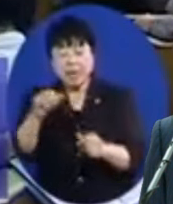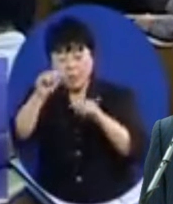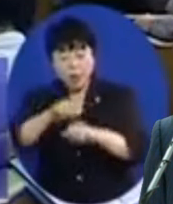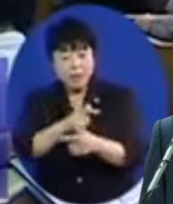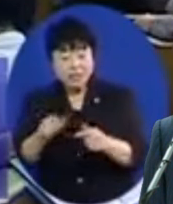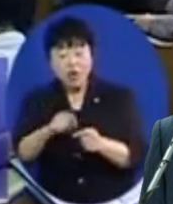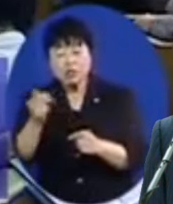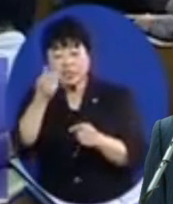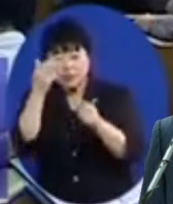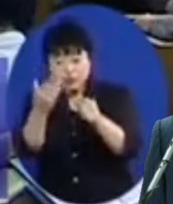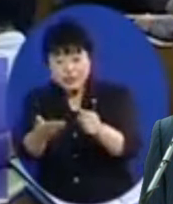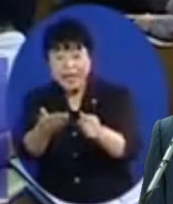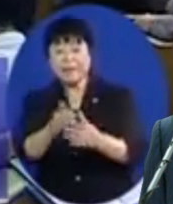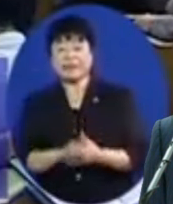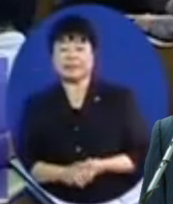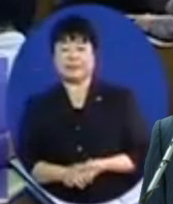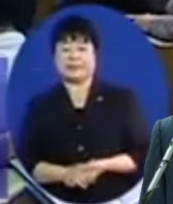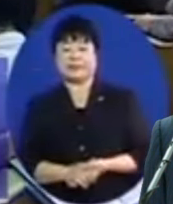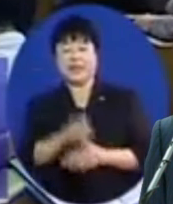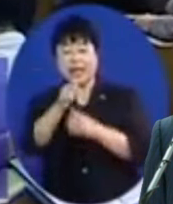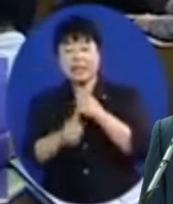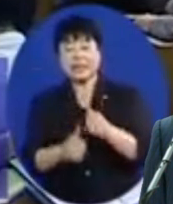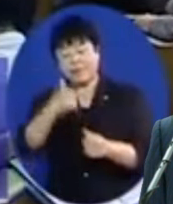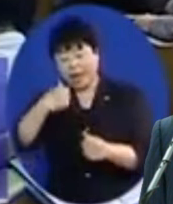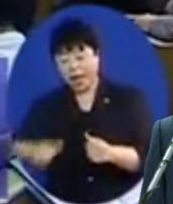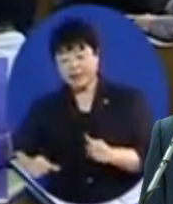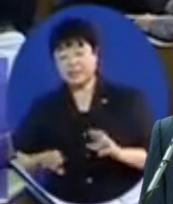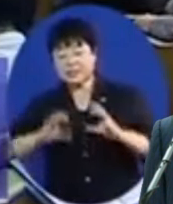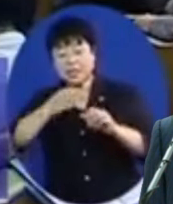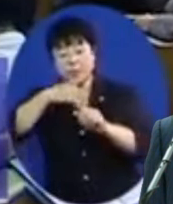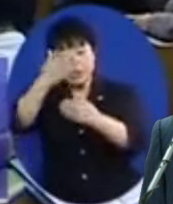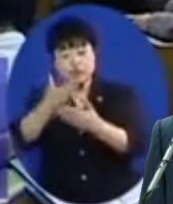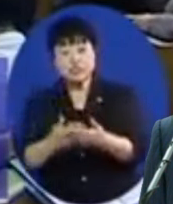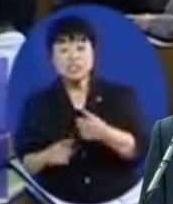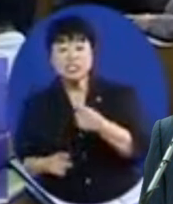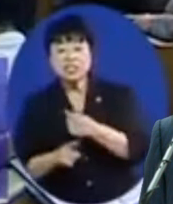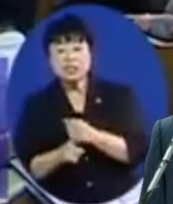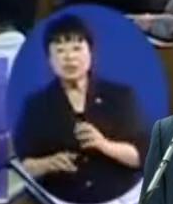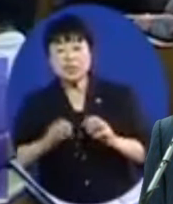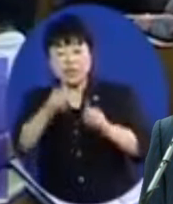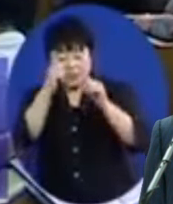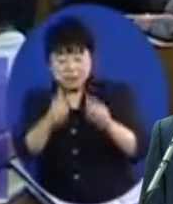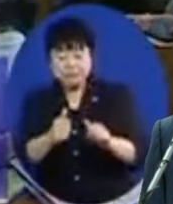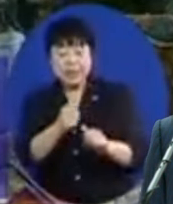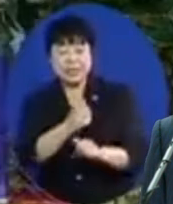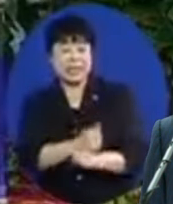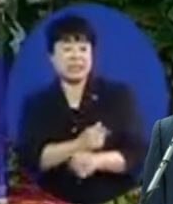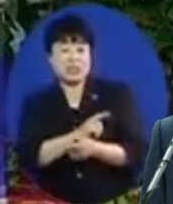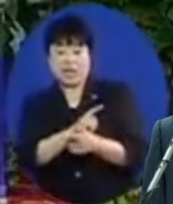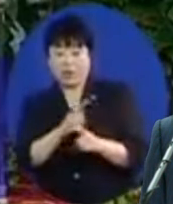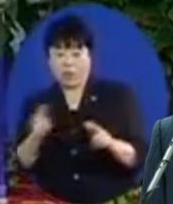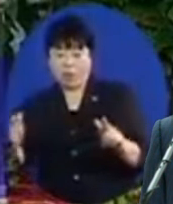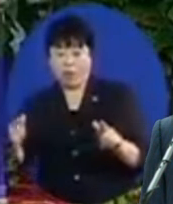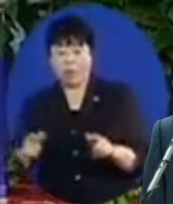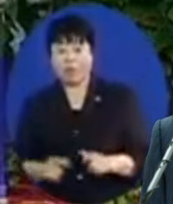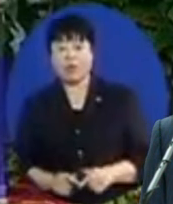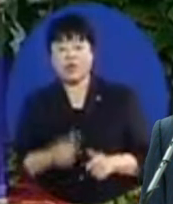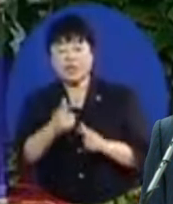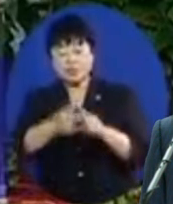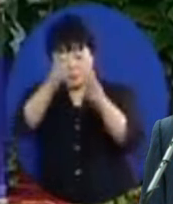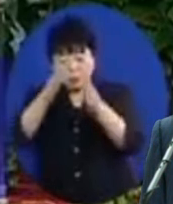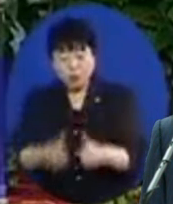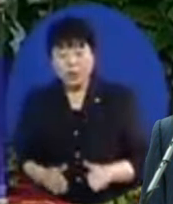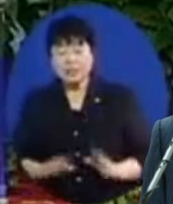멸망하지 않고 영생을 얻게 하려 하심이라. 하나님이 그 아들을 세상에 보내신 것은 세상을 심판하려 하심이 아니요 그로 말미암아